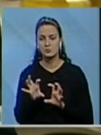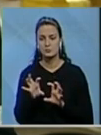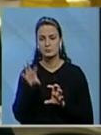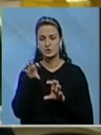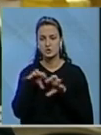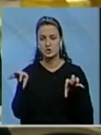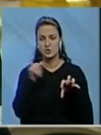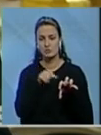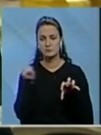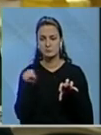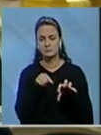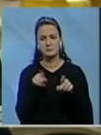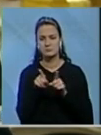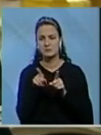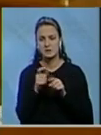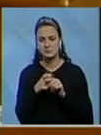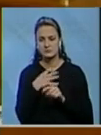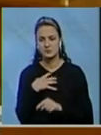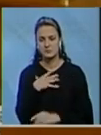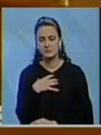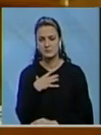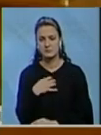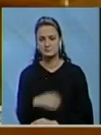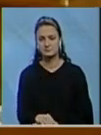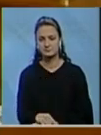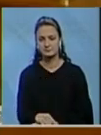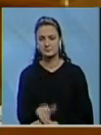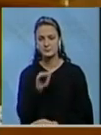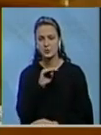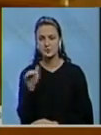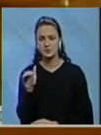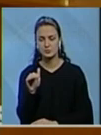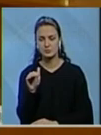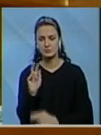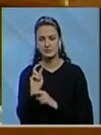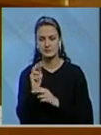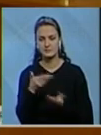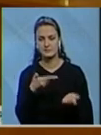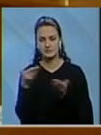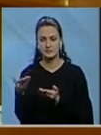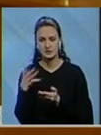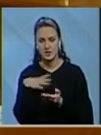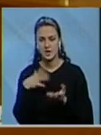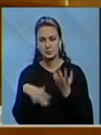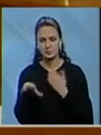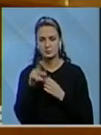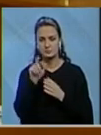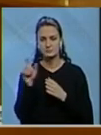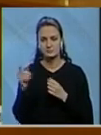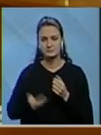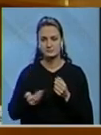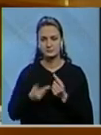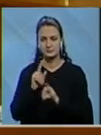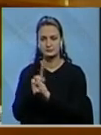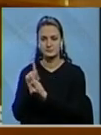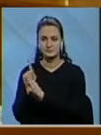შტოს მხრიდან, არის ნამდვილად ძალიან მნიშვნელოვანი. ოფიციალურ ვიზიტს პარლამენტის თავმჯდომარე უკვე ქართულ დიასპორასთან შეხვედრებით განაგრძობს.